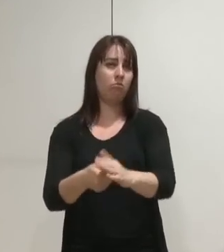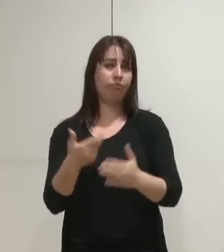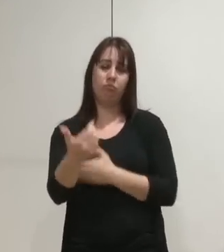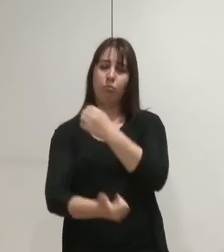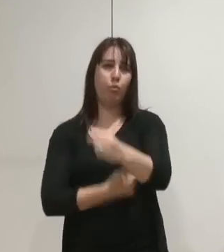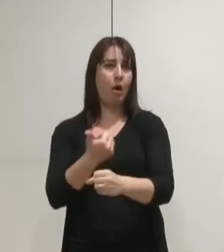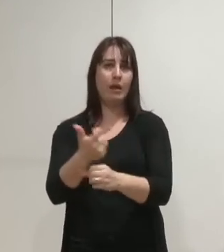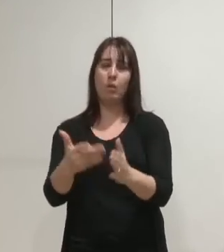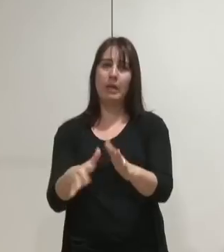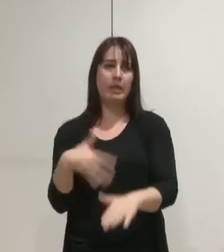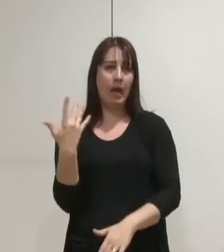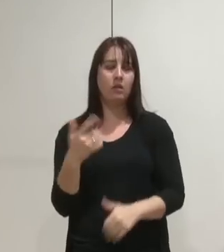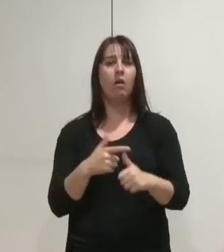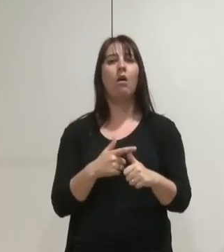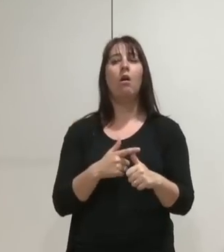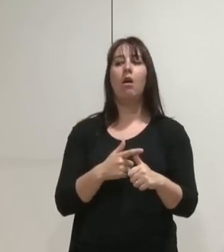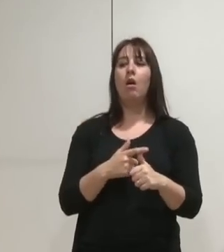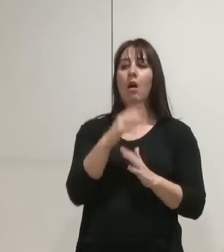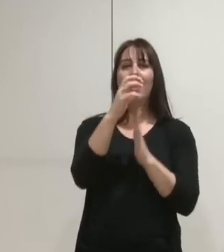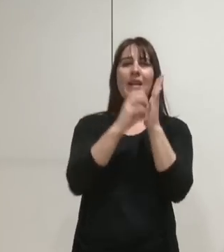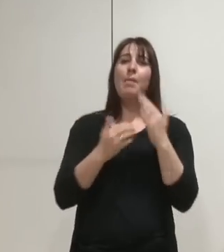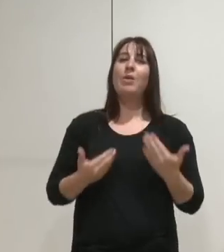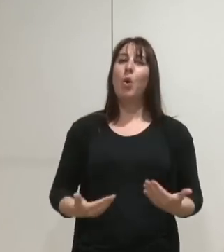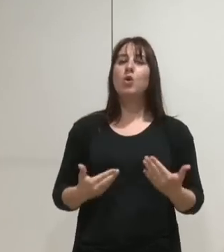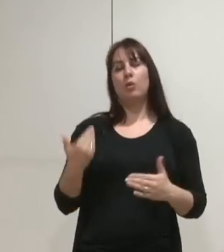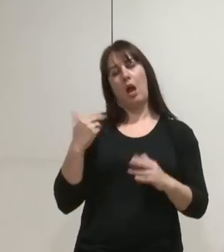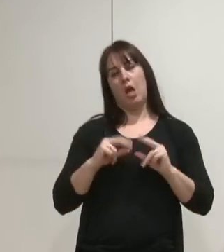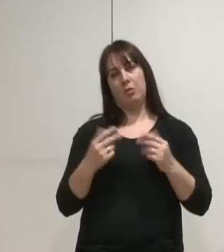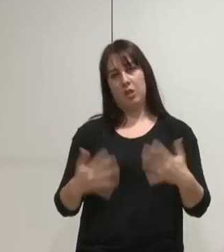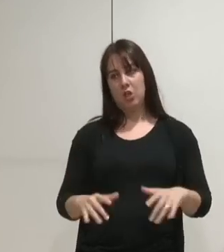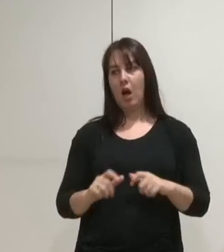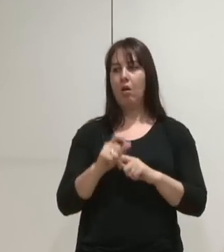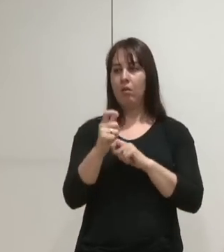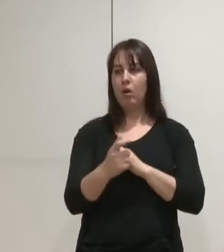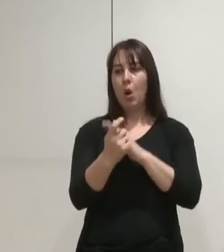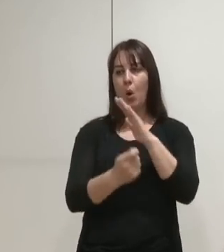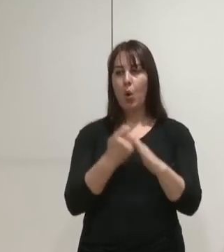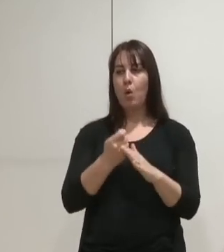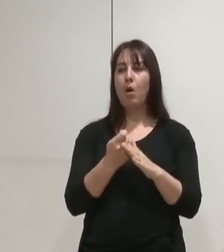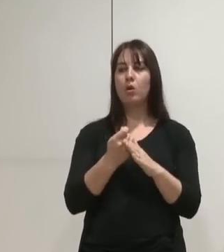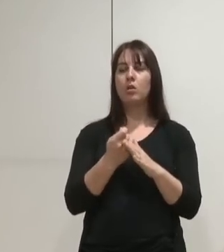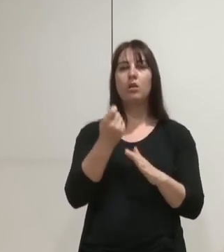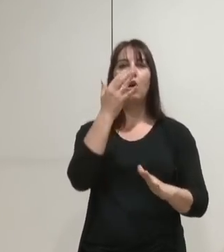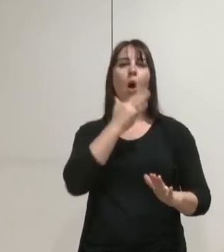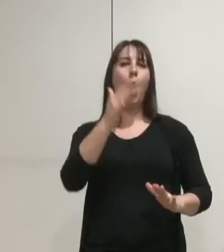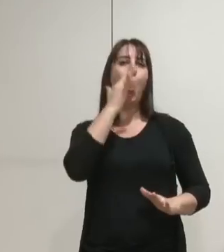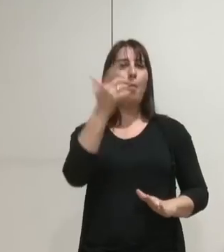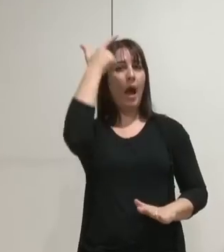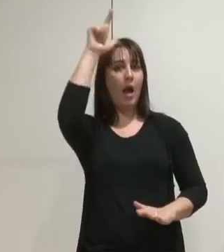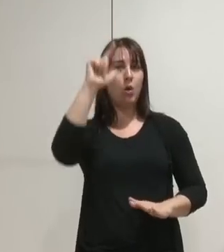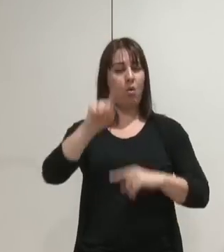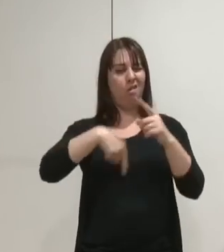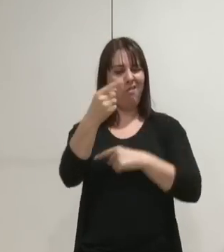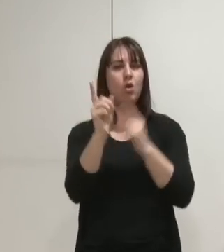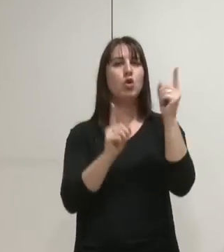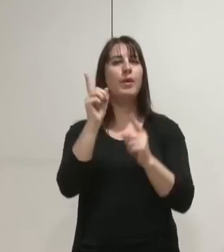année entre les délibérations qui passent aujourd'hui que j'ai déjà évoqué la retransmission de l'Opéra de Lyon en juillet prochain le